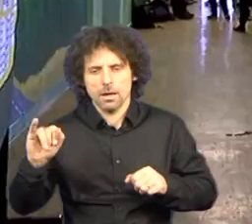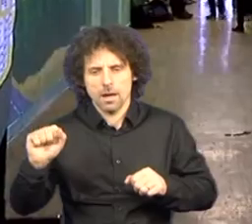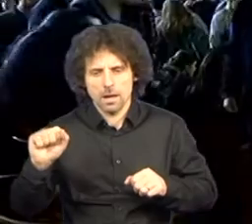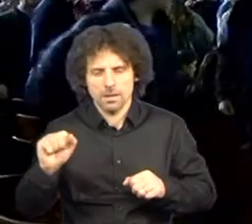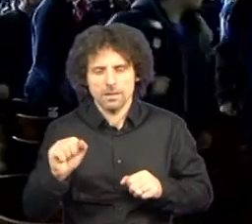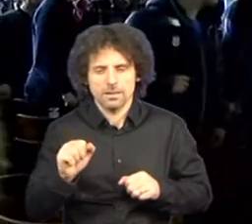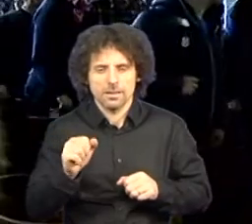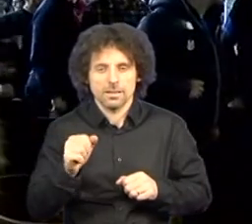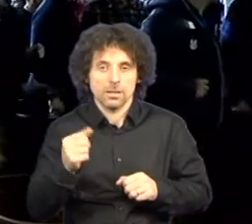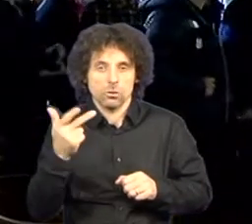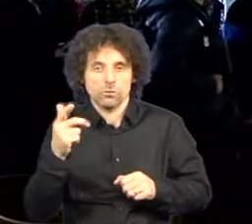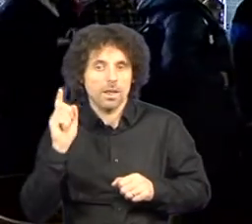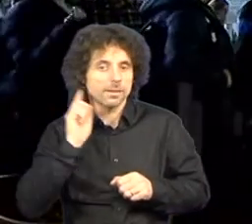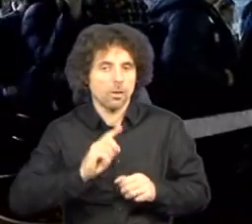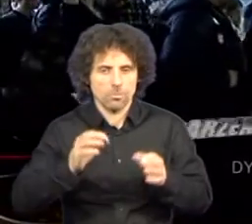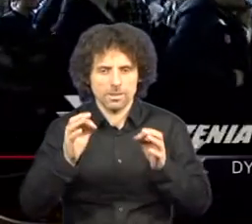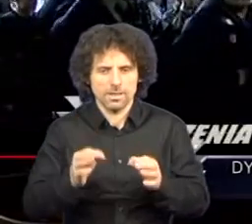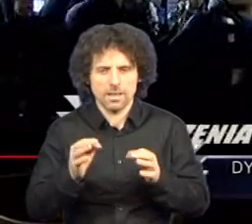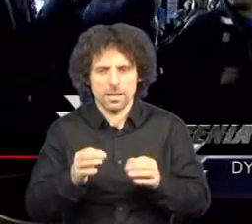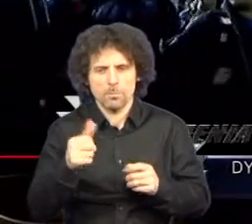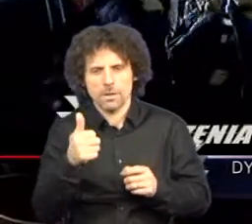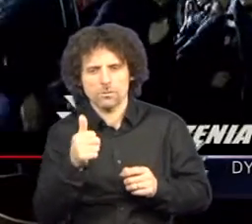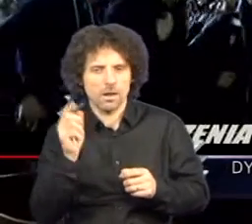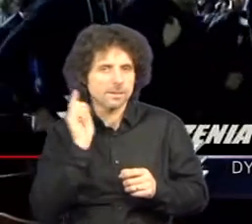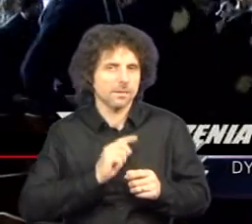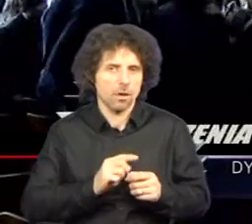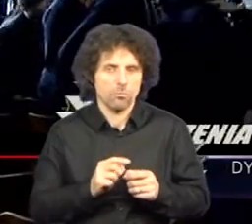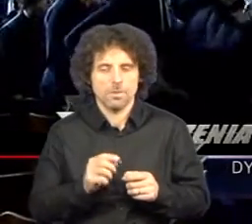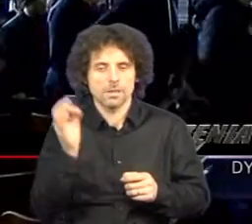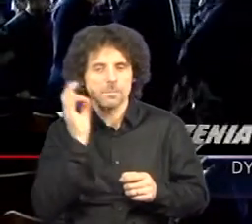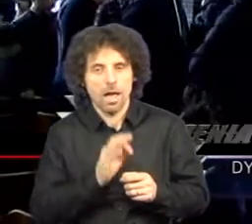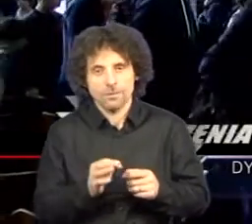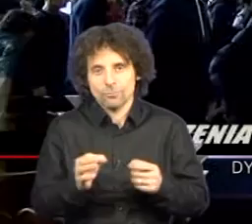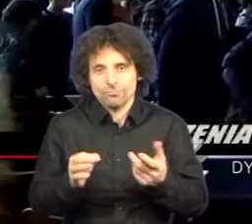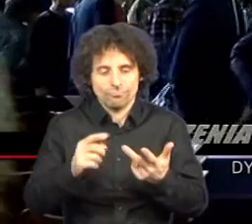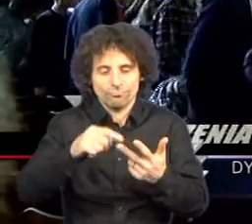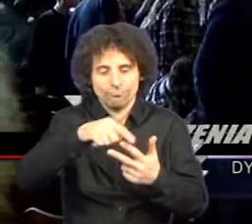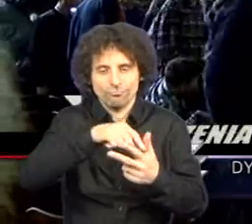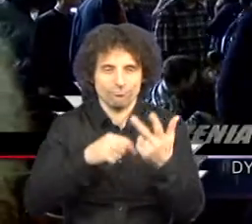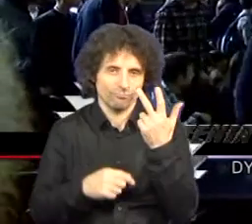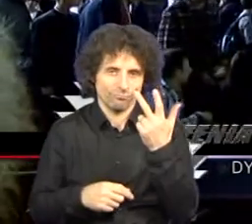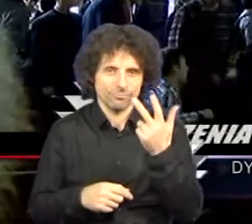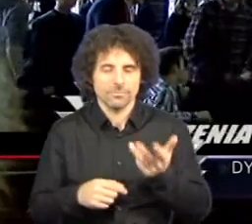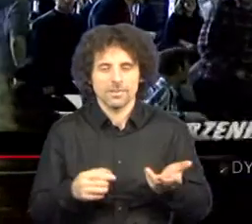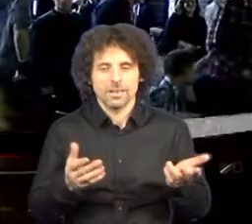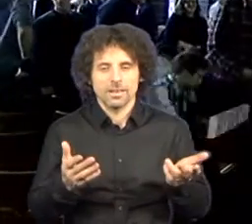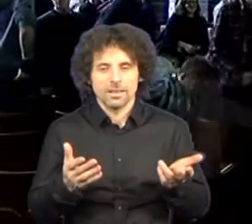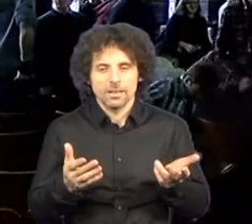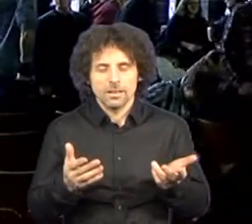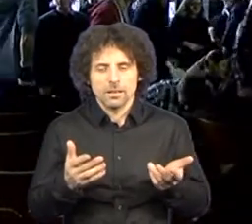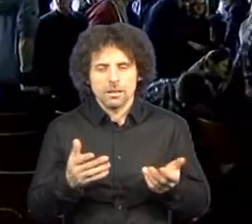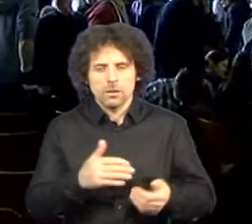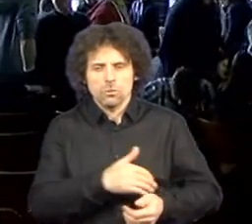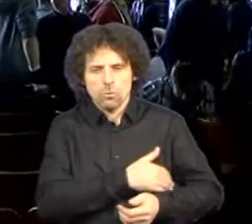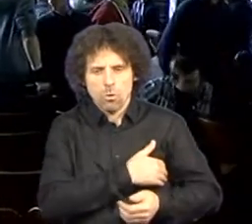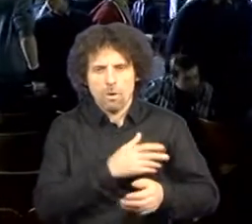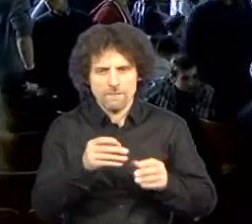trzecie liceum, teraz jest pierwsze liceum i gimnazjum, więc druga i trzecia jednocześnie. Z tym, że takich